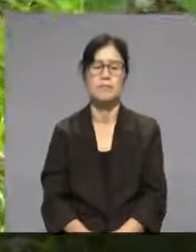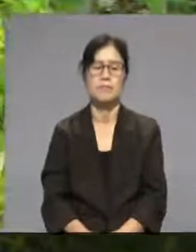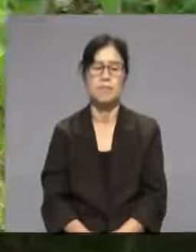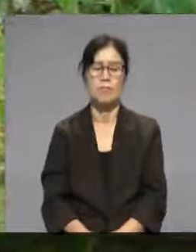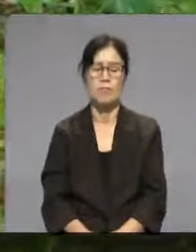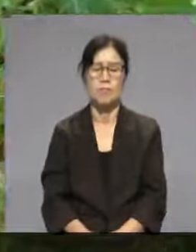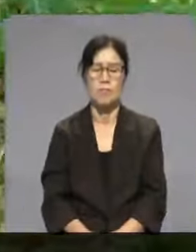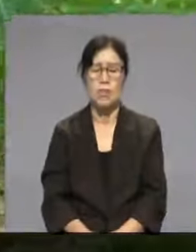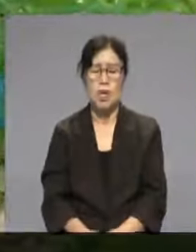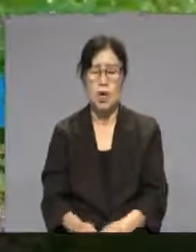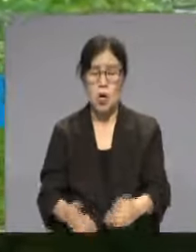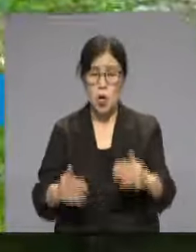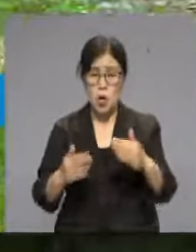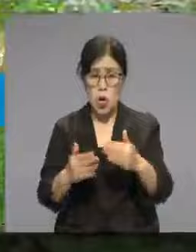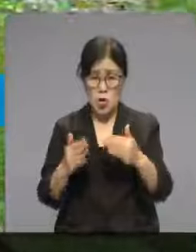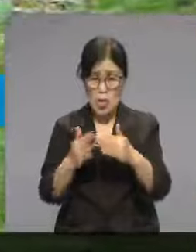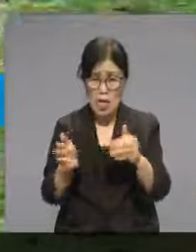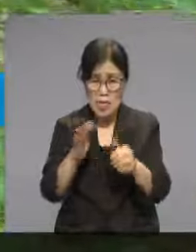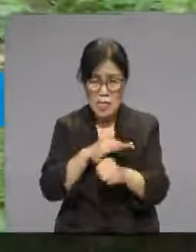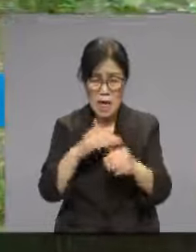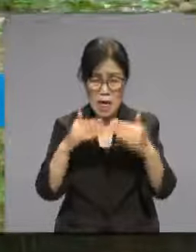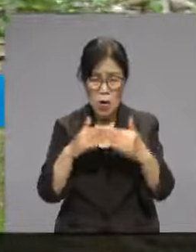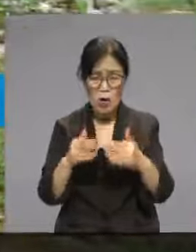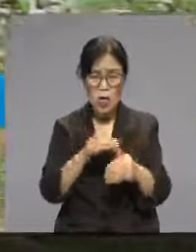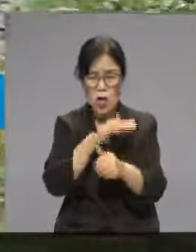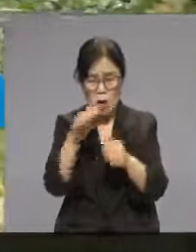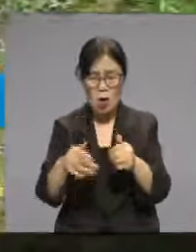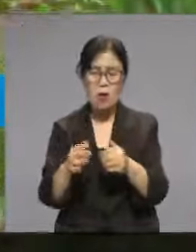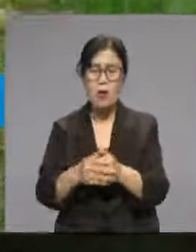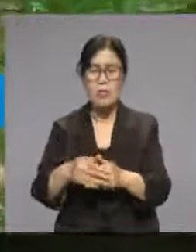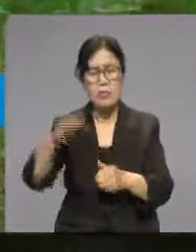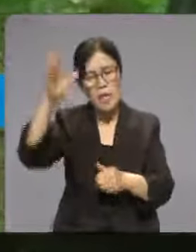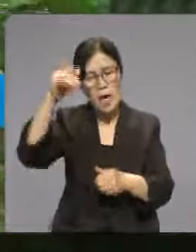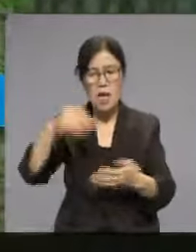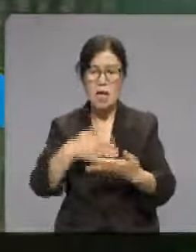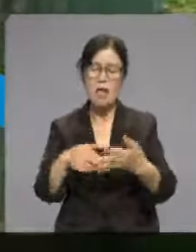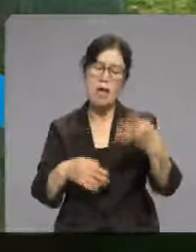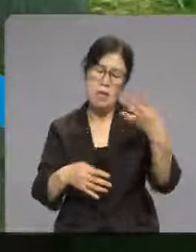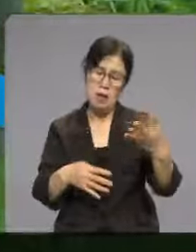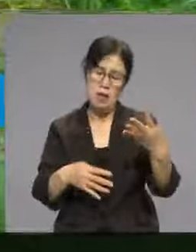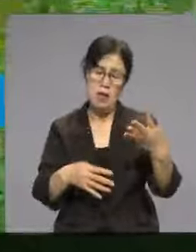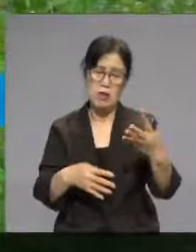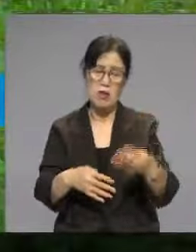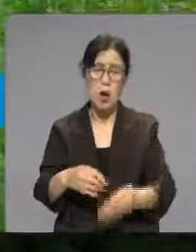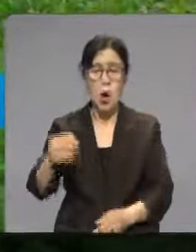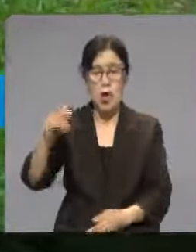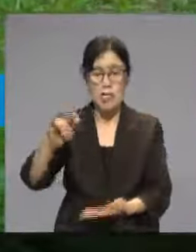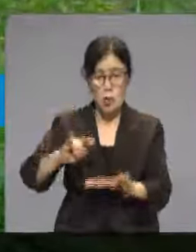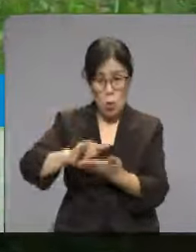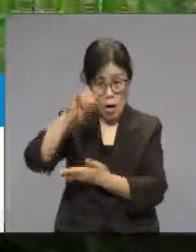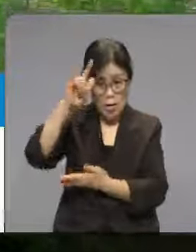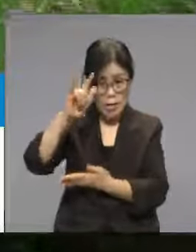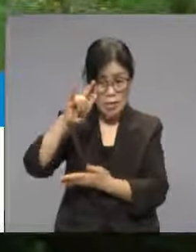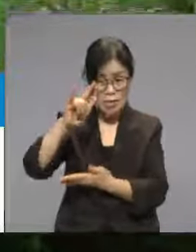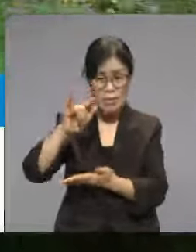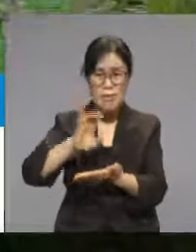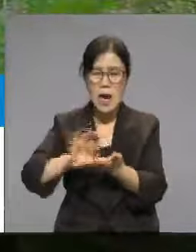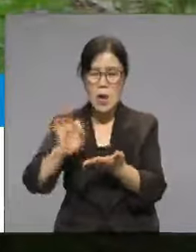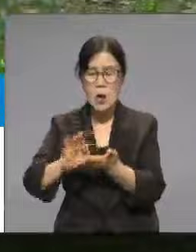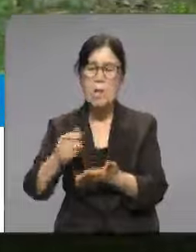현재 사당에는 4마리의 개가 있고 이는 공항에서 유해 조수를 퇴치할 때 사용하는